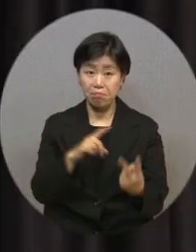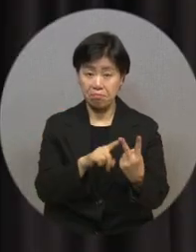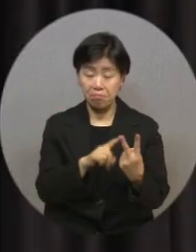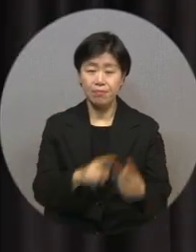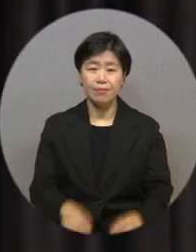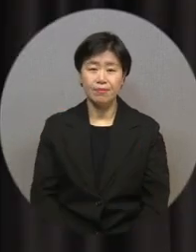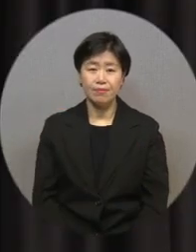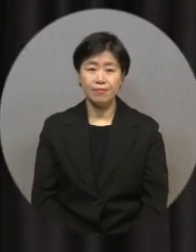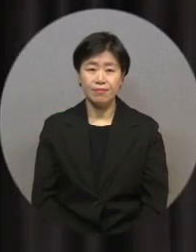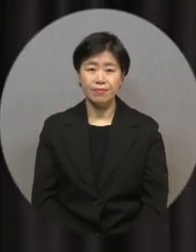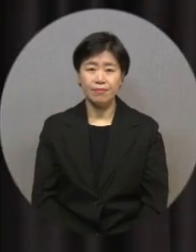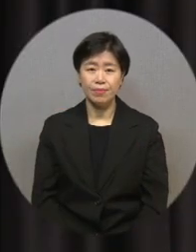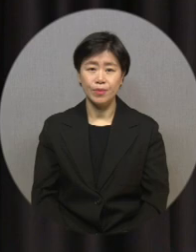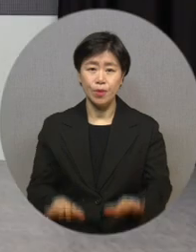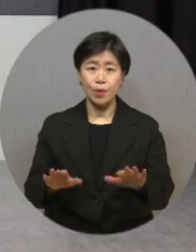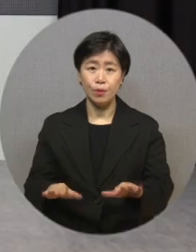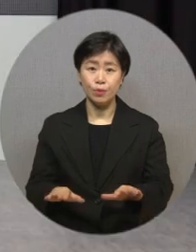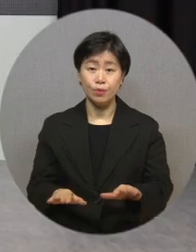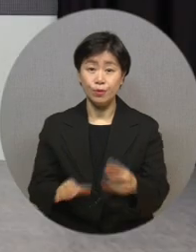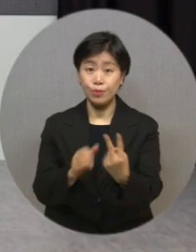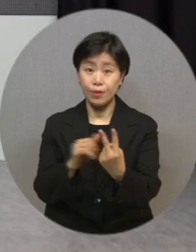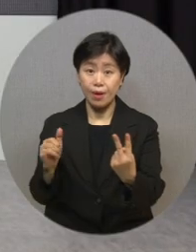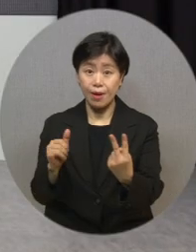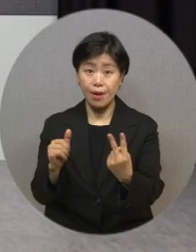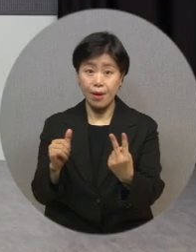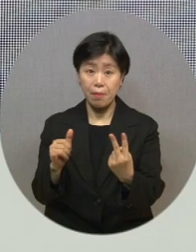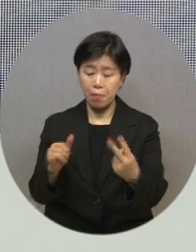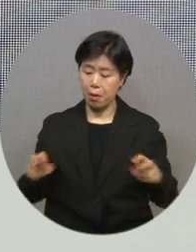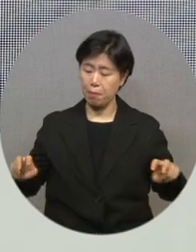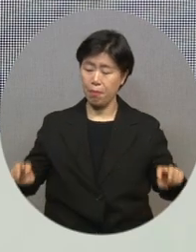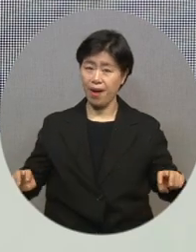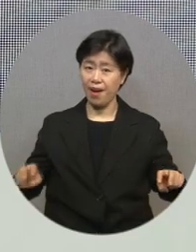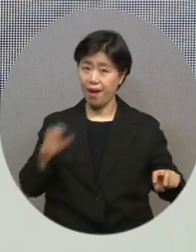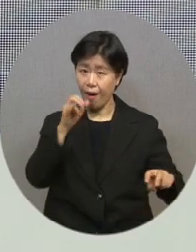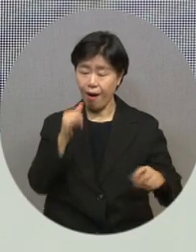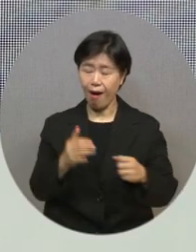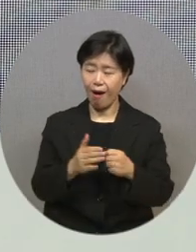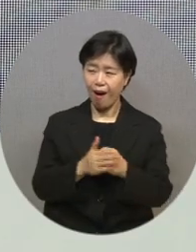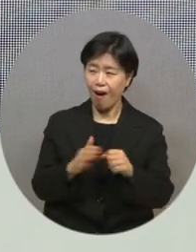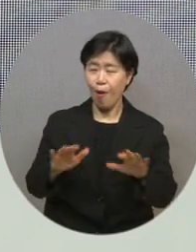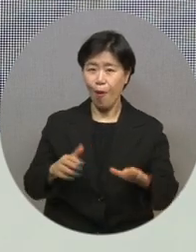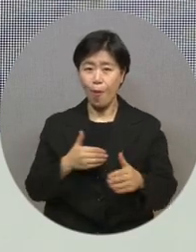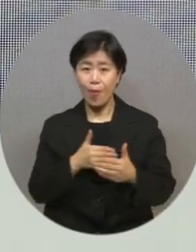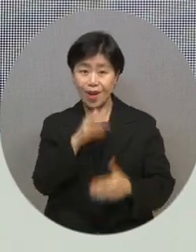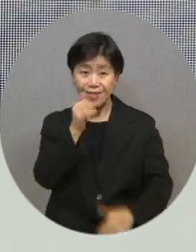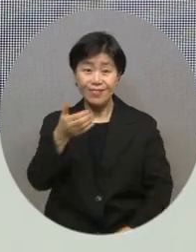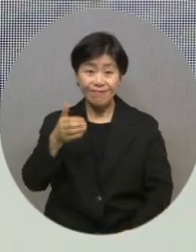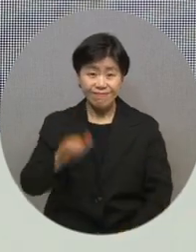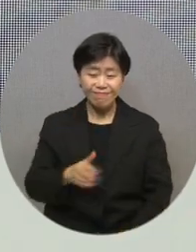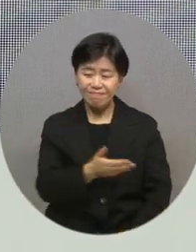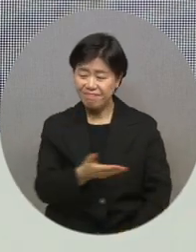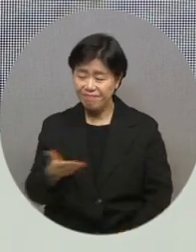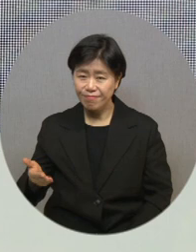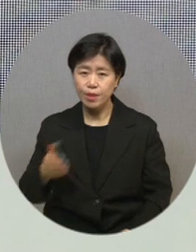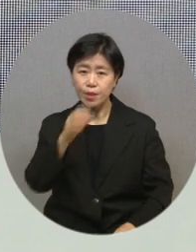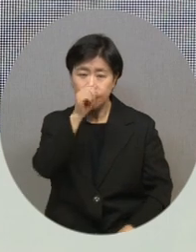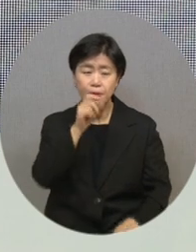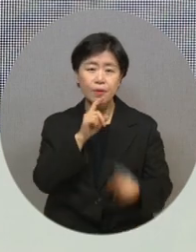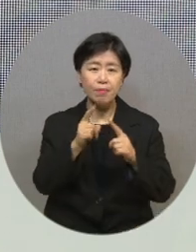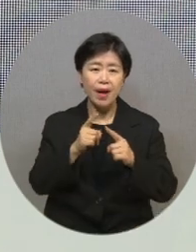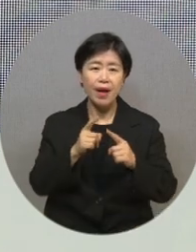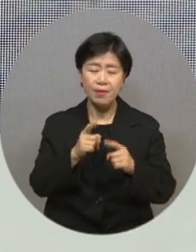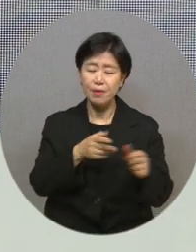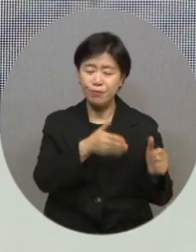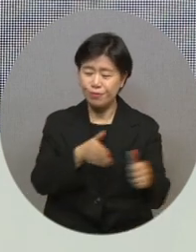되니까 제가 어리둥절합니다는에 두 분 좋은 말씀 부탁합니다에 먼저